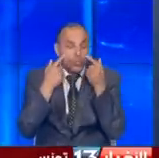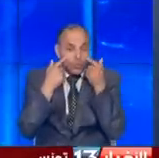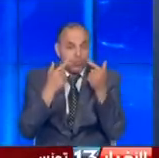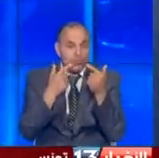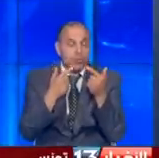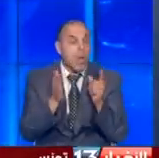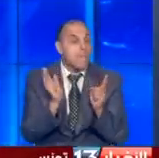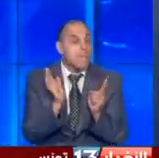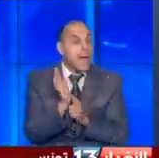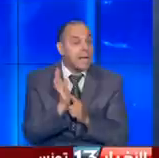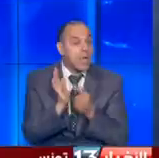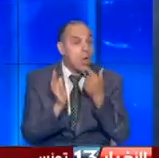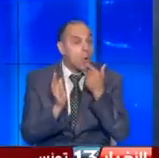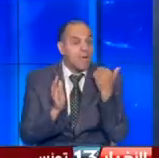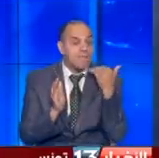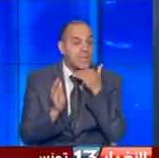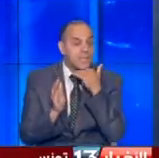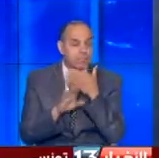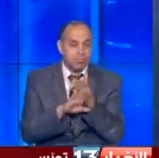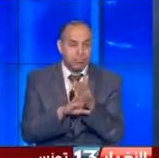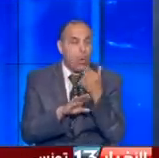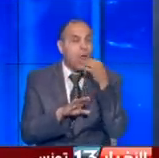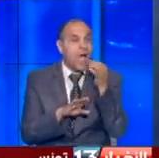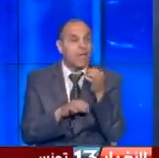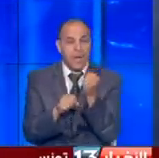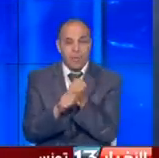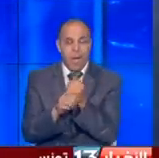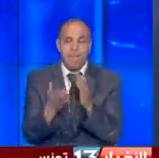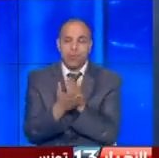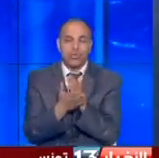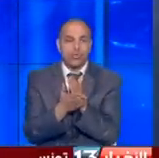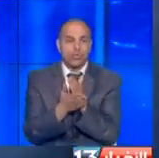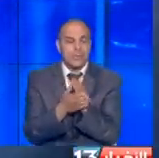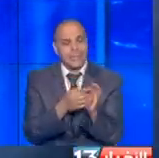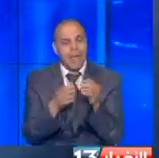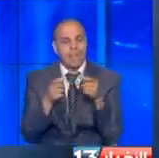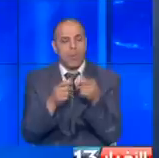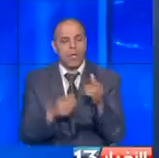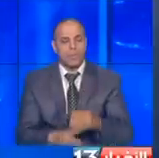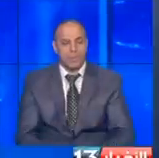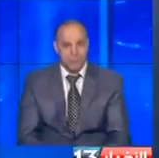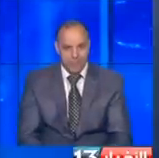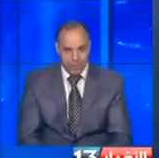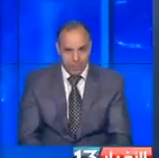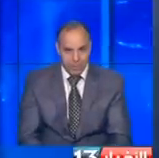للتطلعات المتأكدة من سرعة ومرونة في إنجاز المشاريع العمومية.